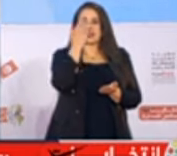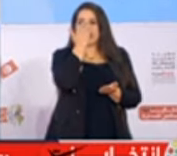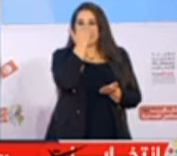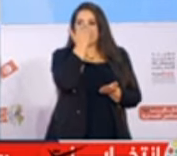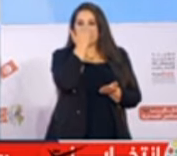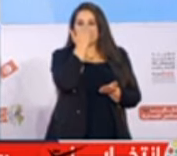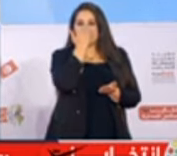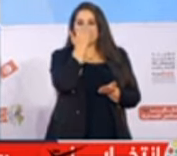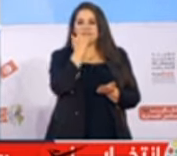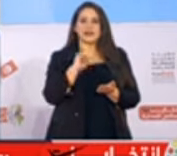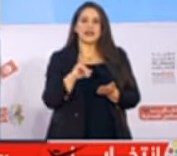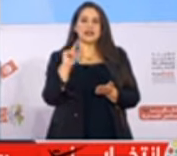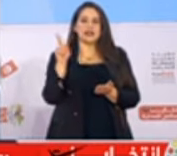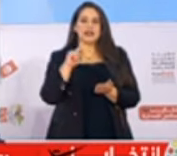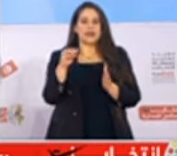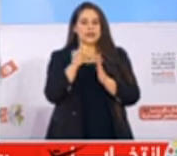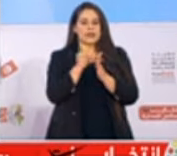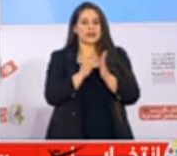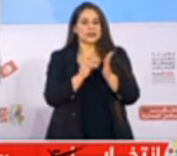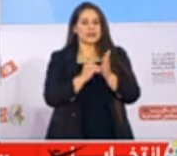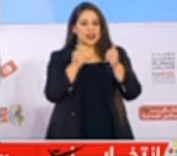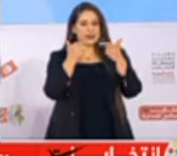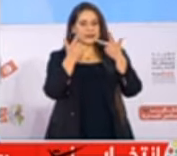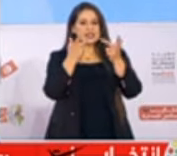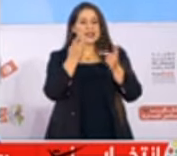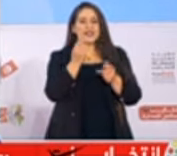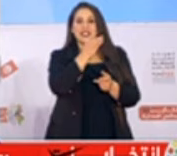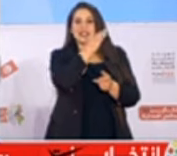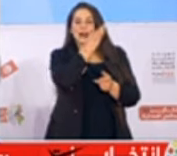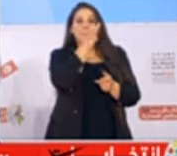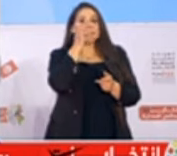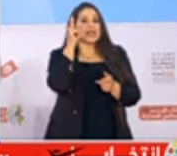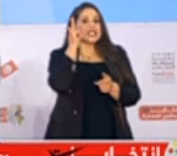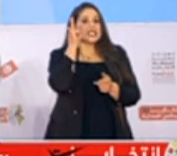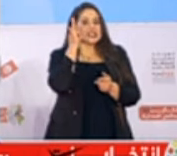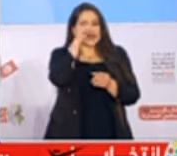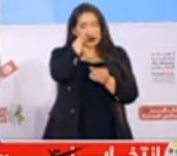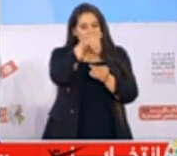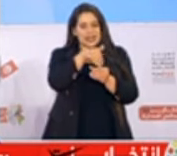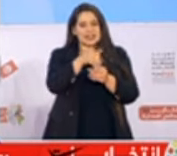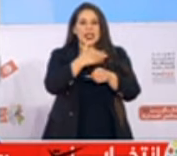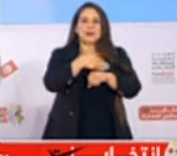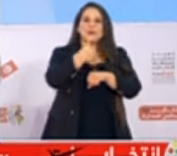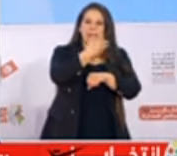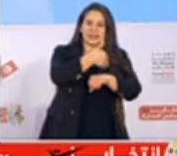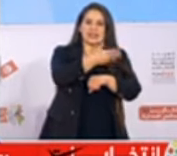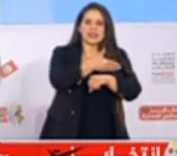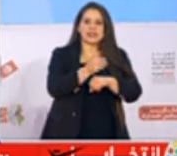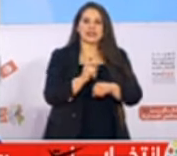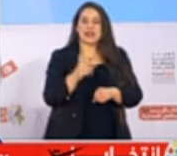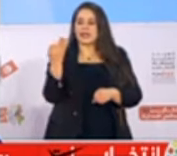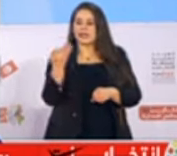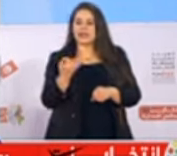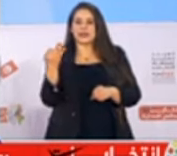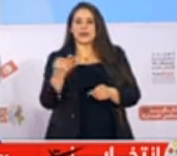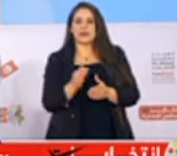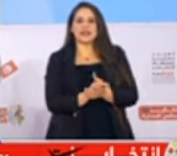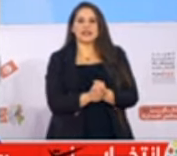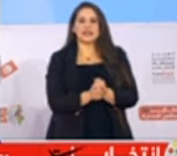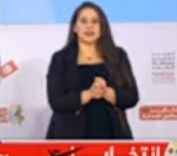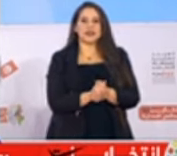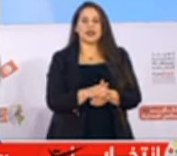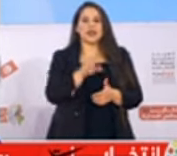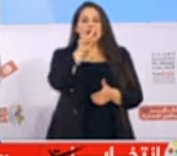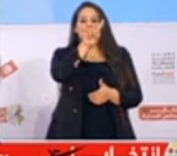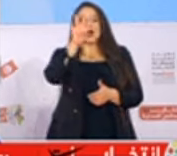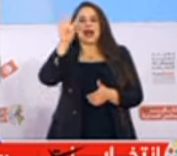مازلنا ما حسبناش فترة الصمت الانتخابي، هذيك باش نعطيكم بعد فيها معناها النسبة. حلنا